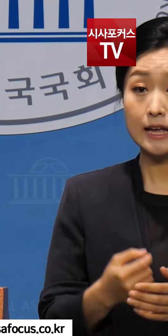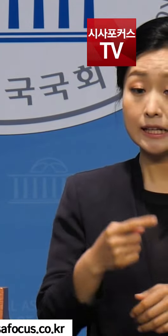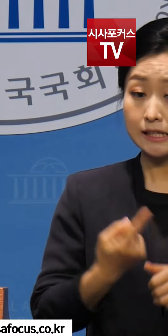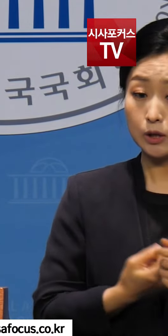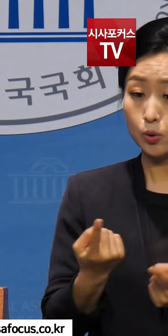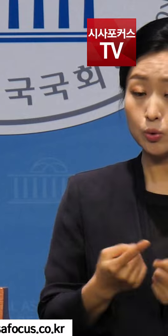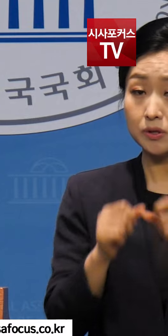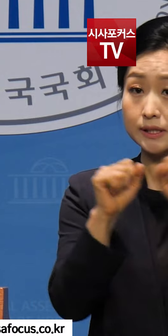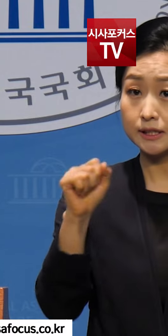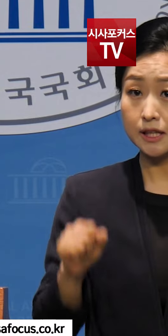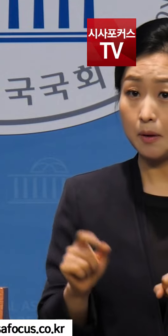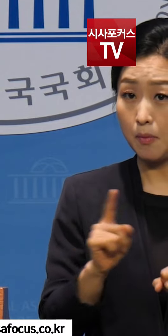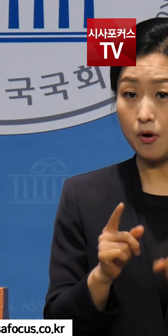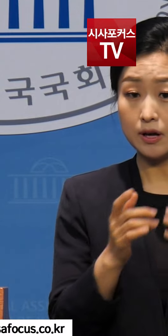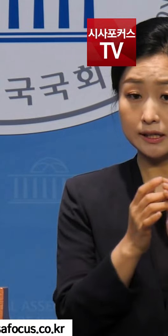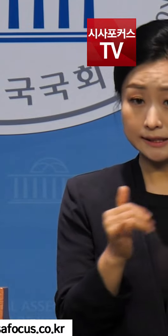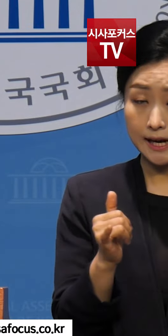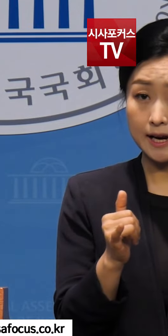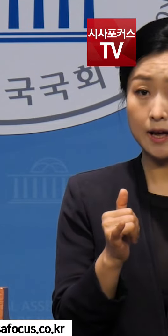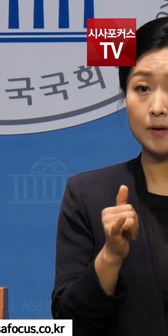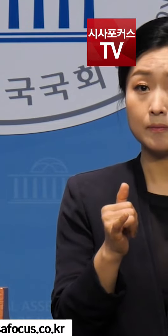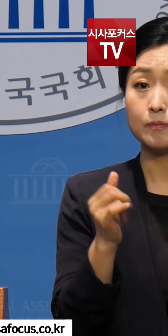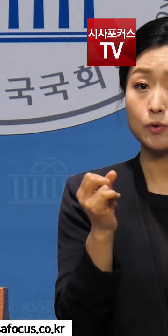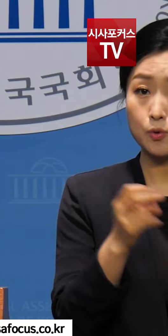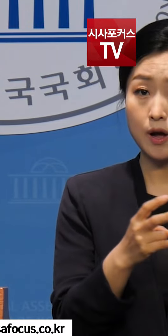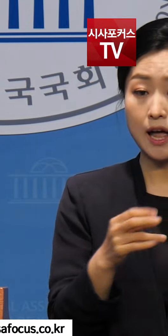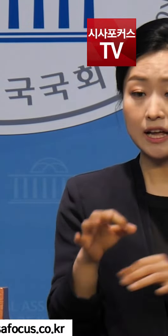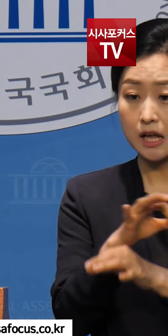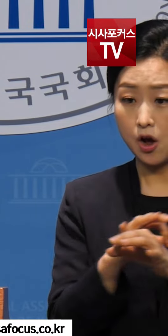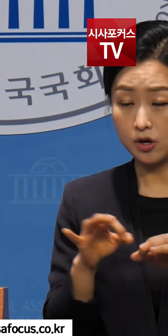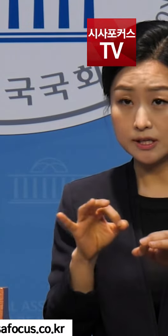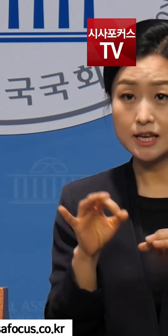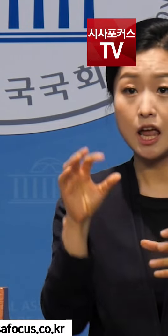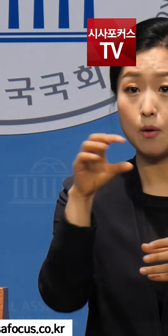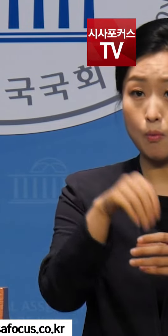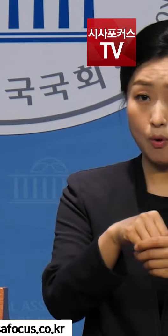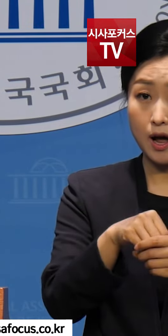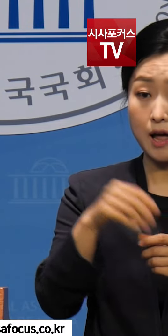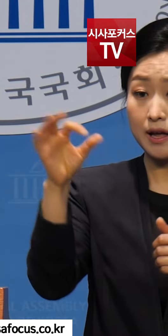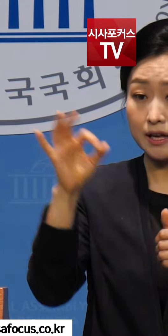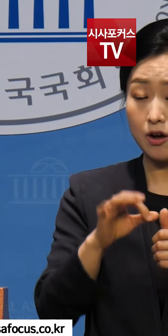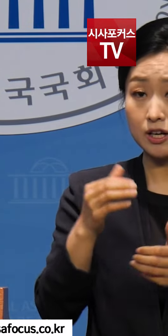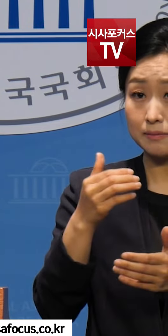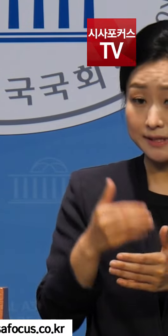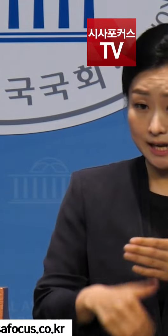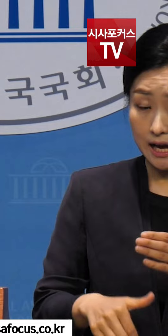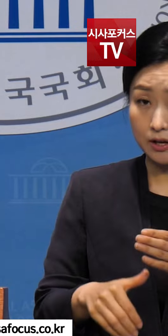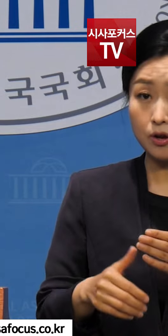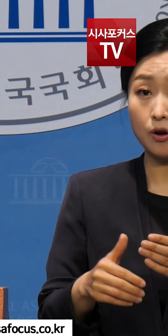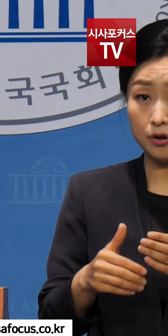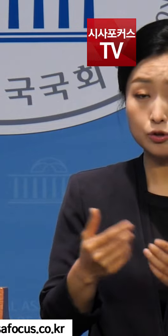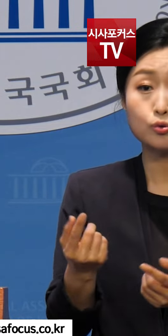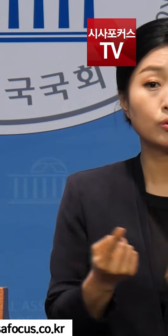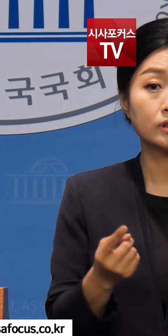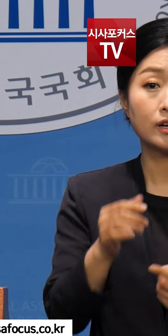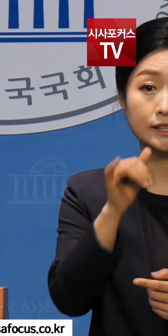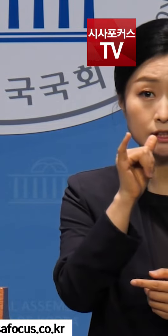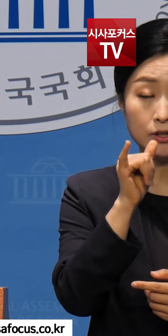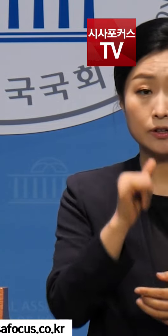조종 장치는 인구 경제 여건을 자동적으로 반영하여 연금 사감을 유도하는 장치입니다